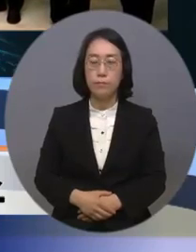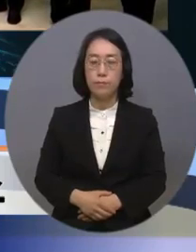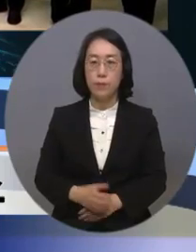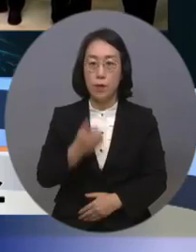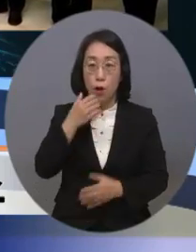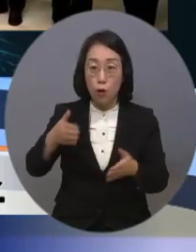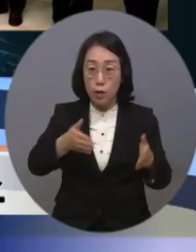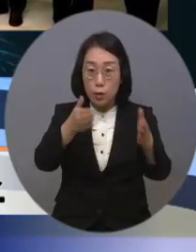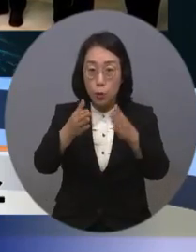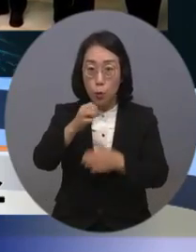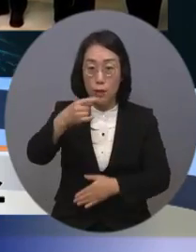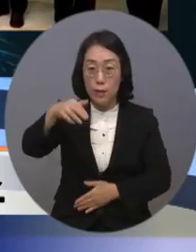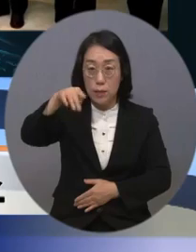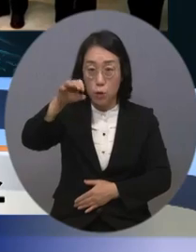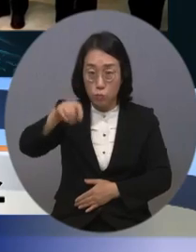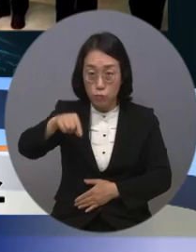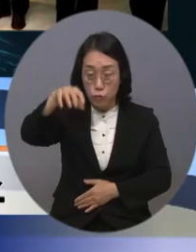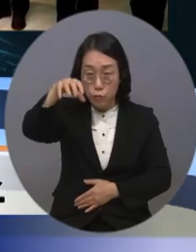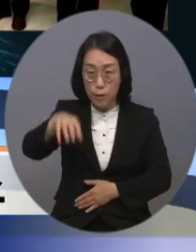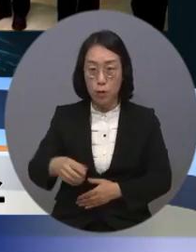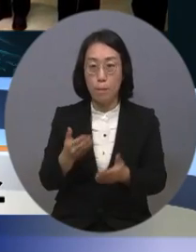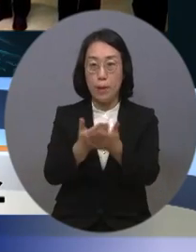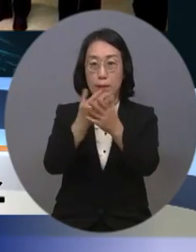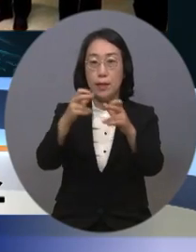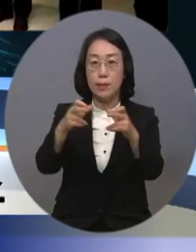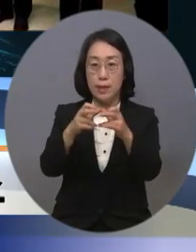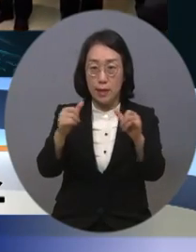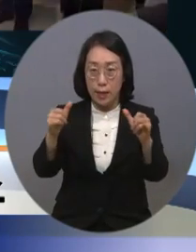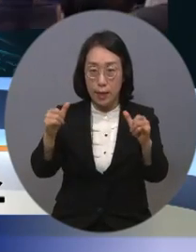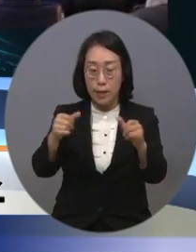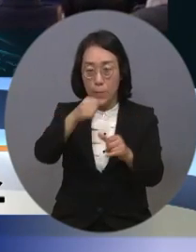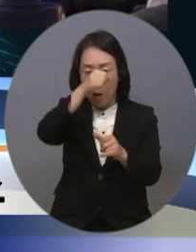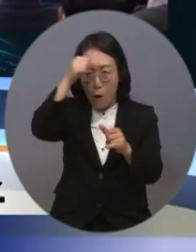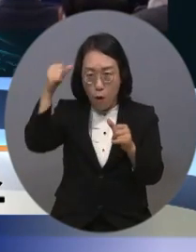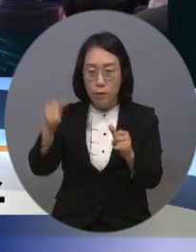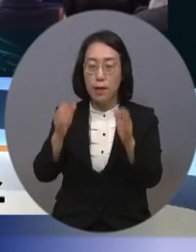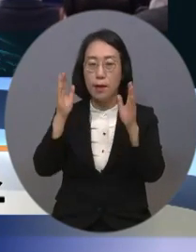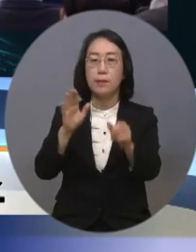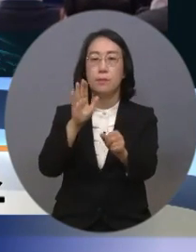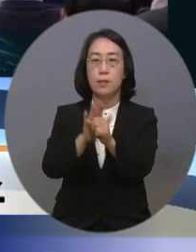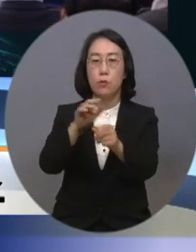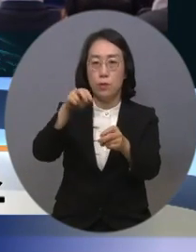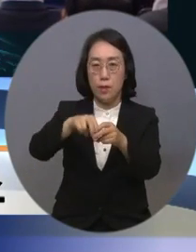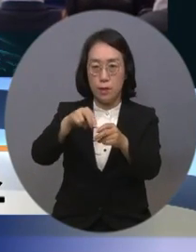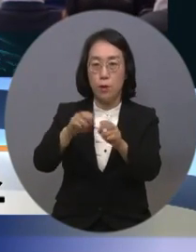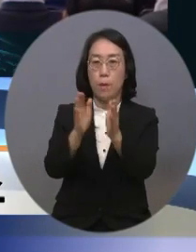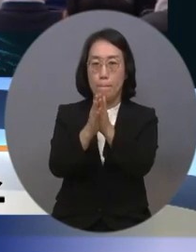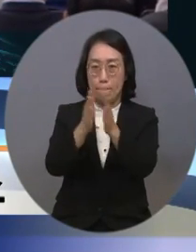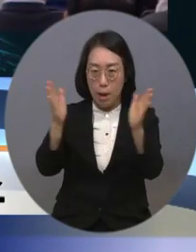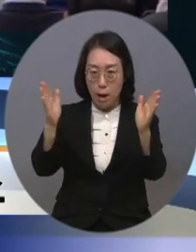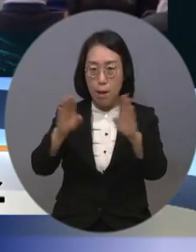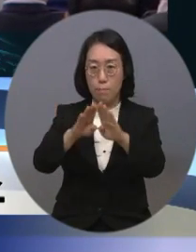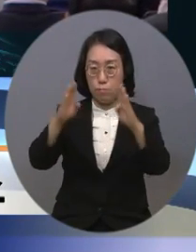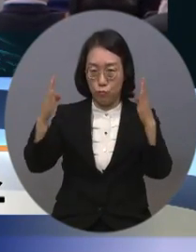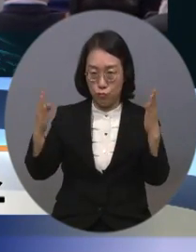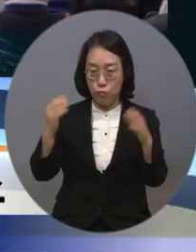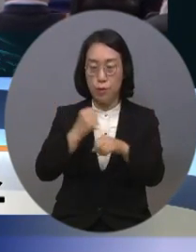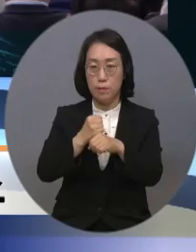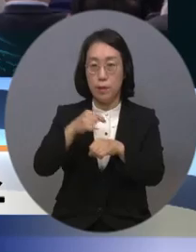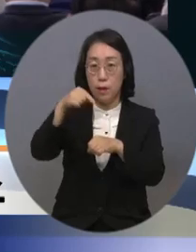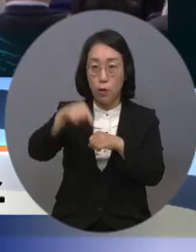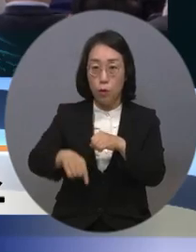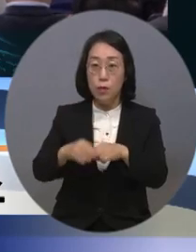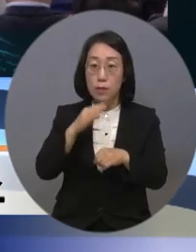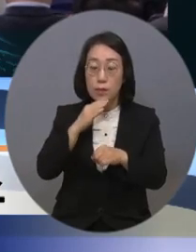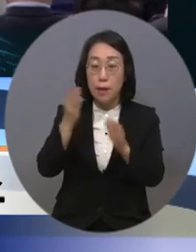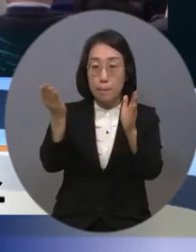경기도 의정부시에서 발달장애인 평생학습지원센터가 문을 열었습니다. 맞춤형 교육을 통해 사회 참여와